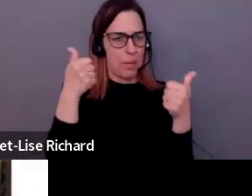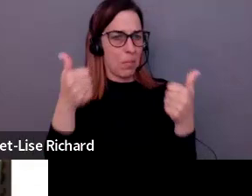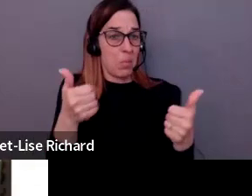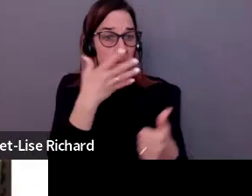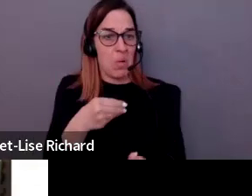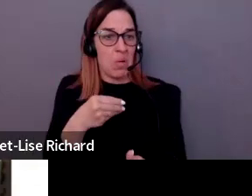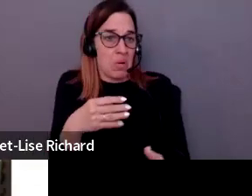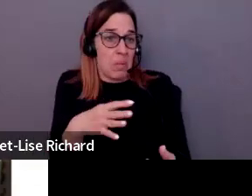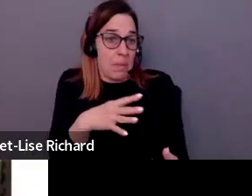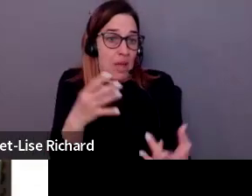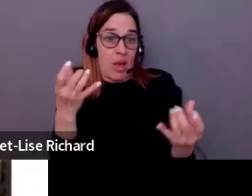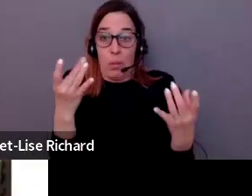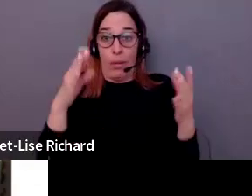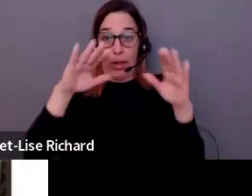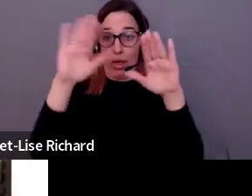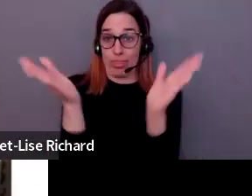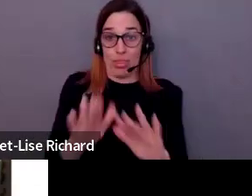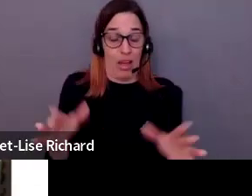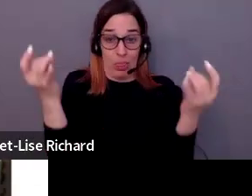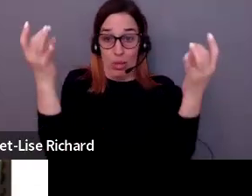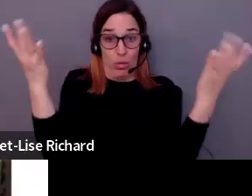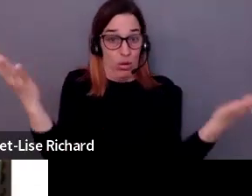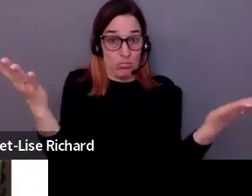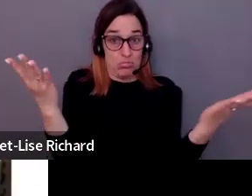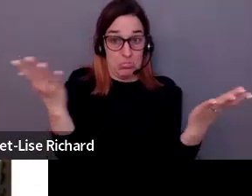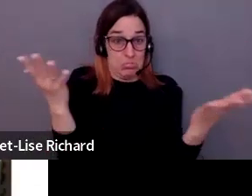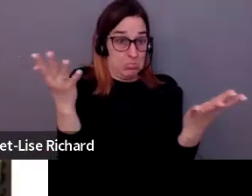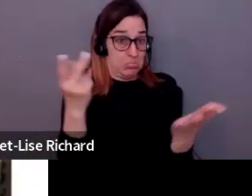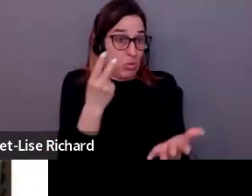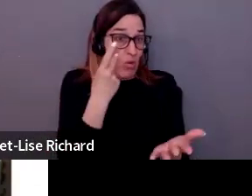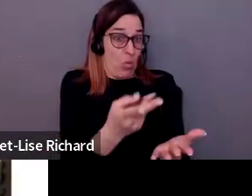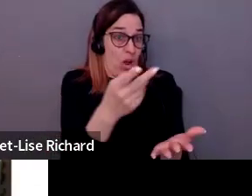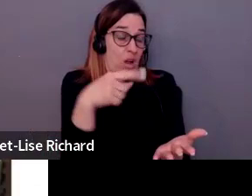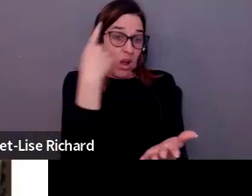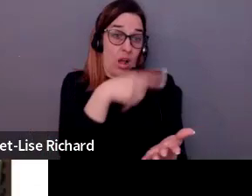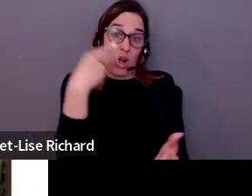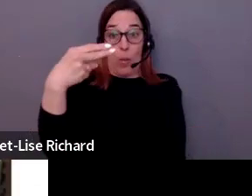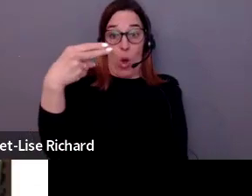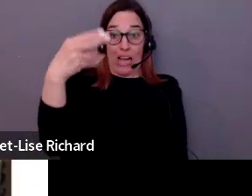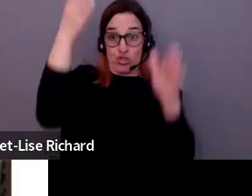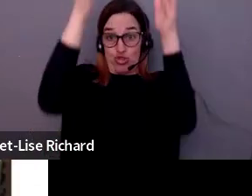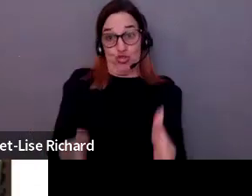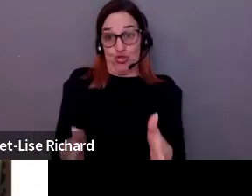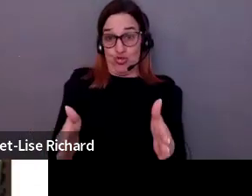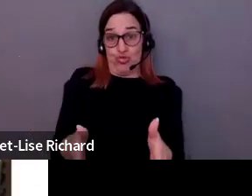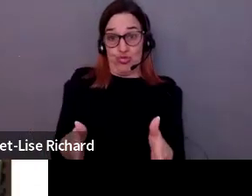mais on n'a pas de taille. On n'a pas, on est fait un peu comme le H, tu sais,